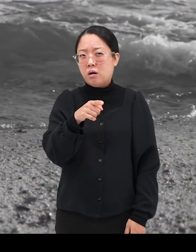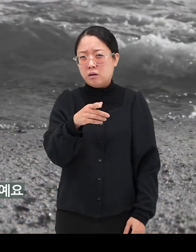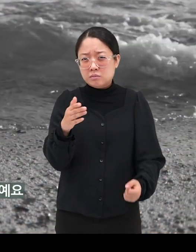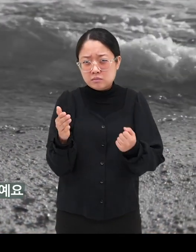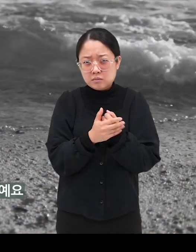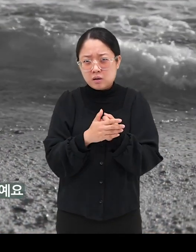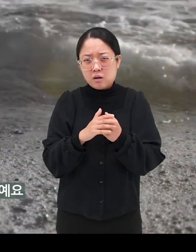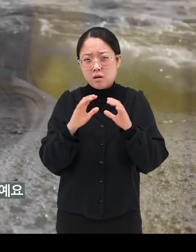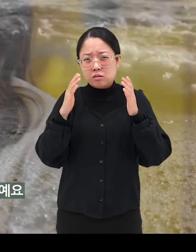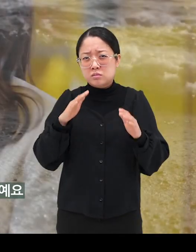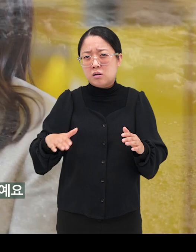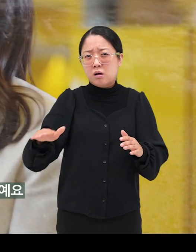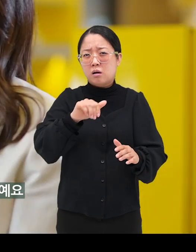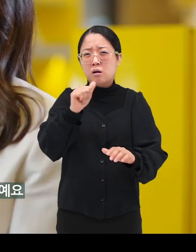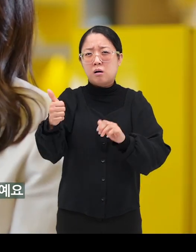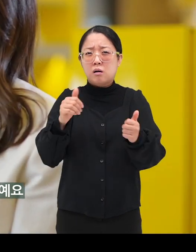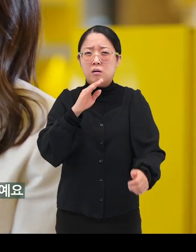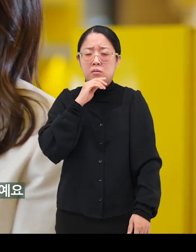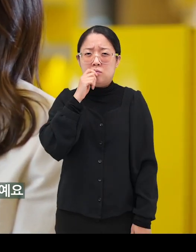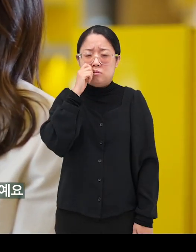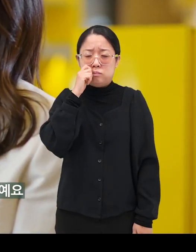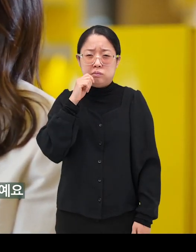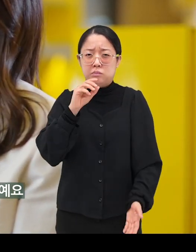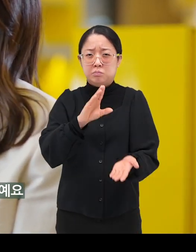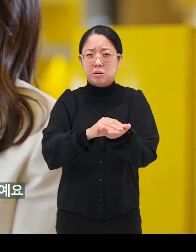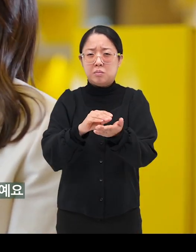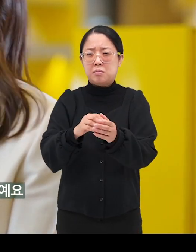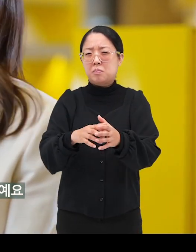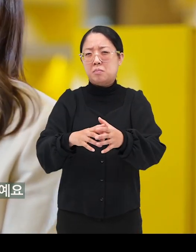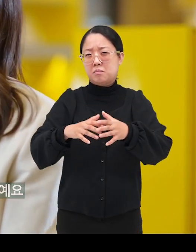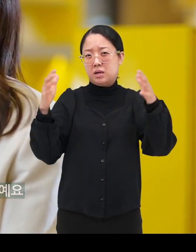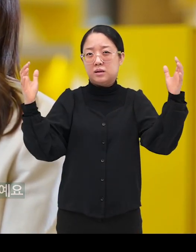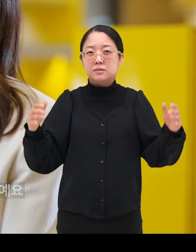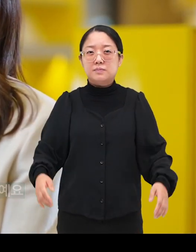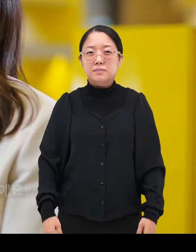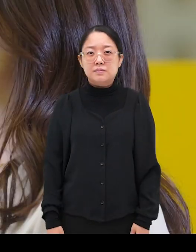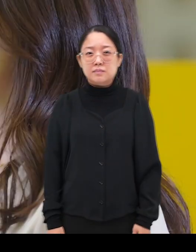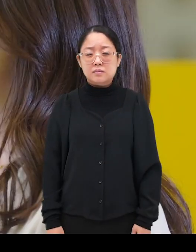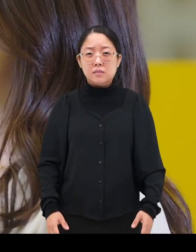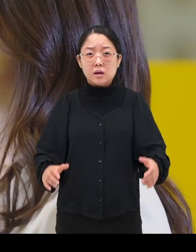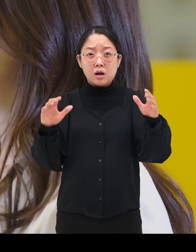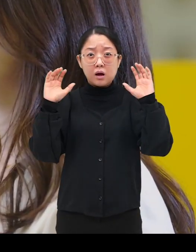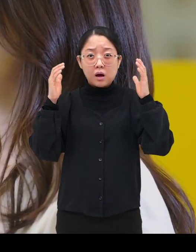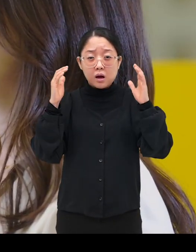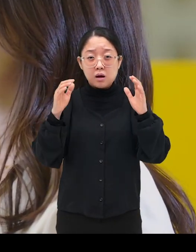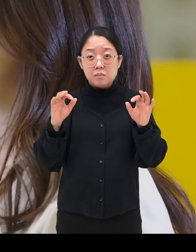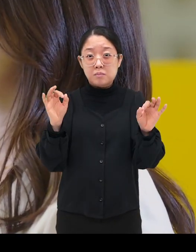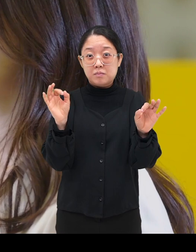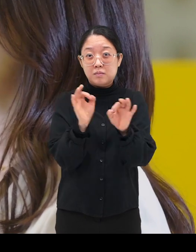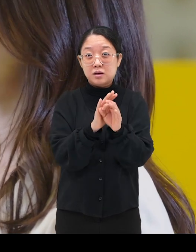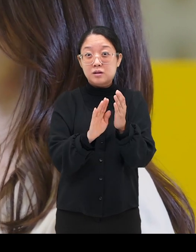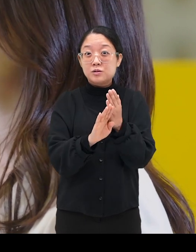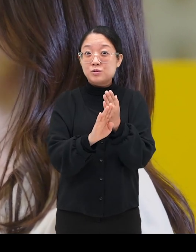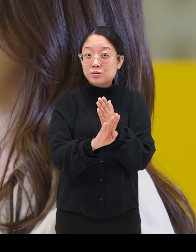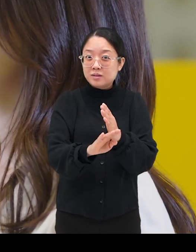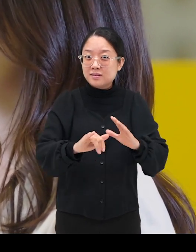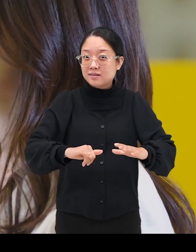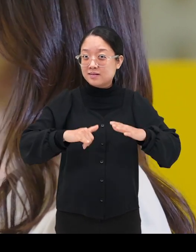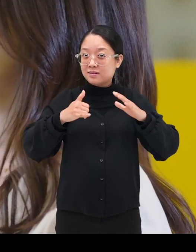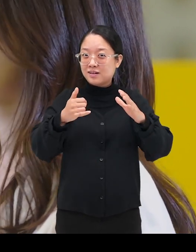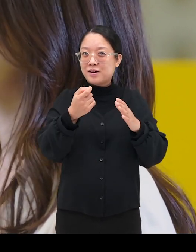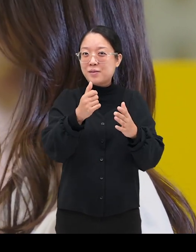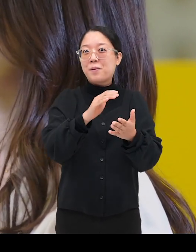때문에 계속 아이들은 떠나야 하고 이런 일들이 벌어지는 거예요. 그래서 아이들이 사라진 뒤에야